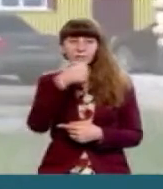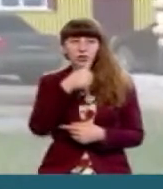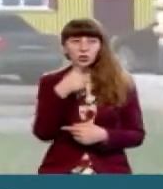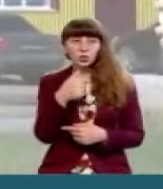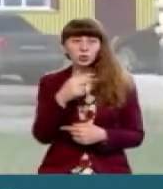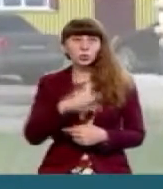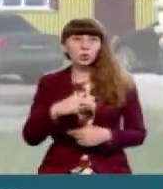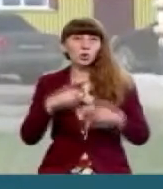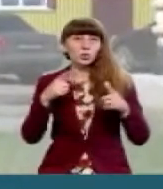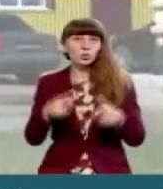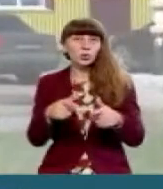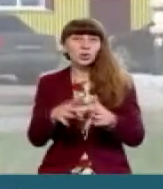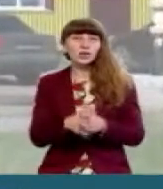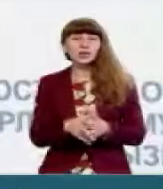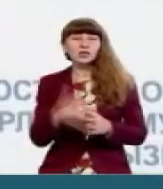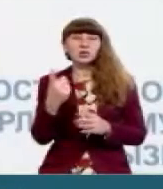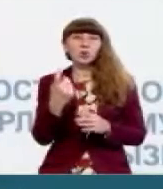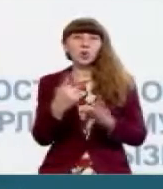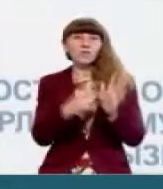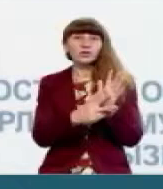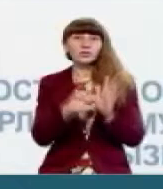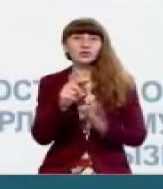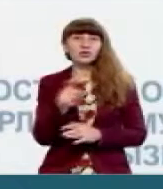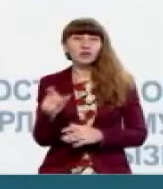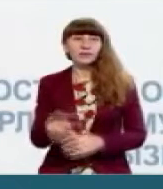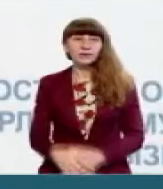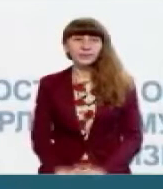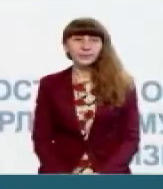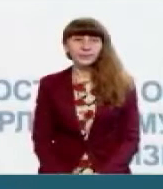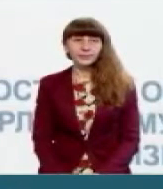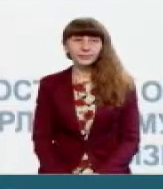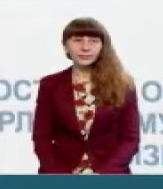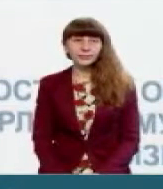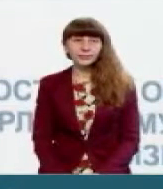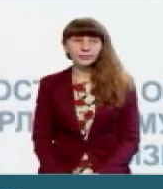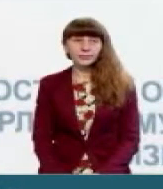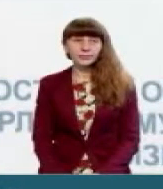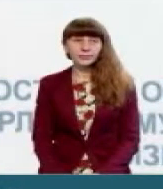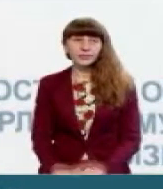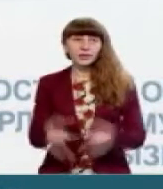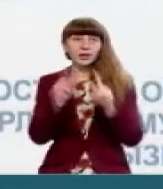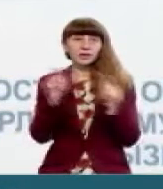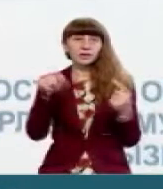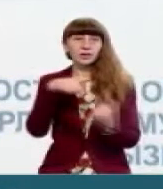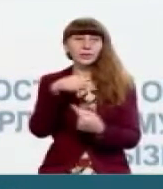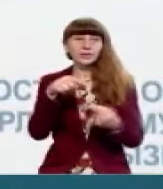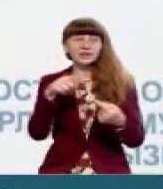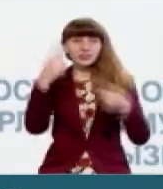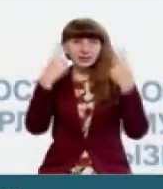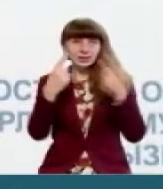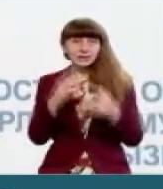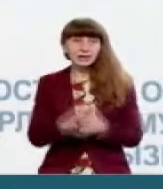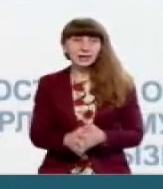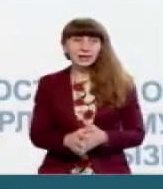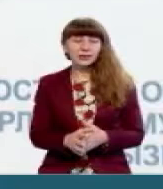жоспардың 41,5%-ына тең. План государственных грантов на реализацию новых бизнес-идей у нас на сегодняшний день составляет 14